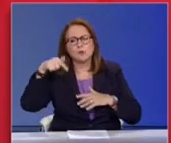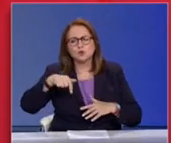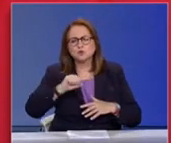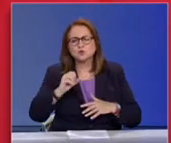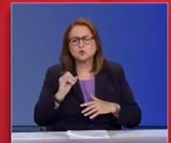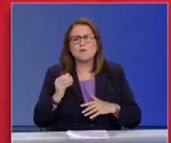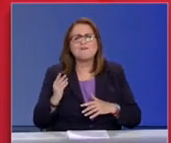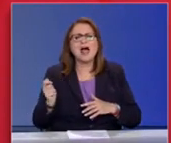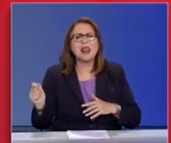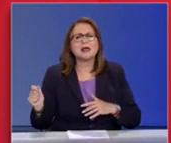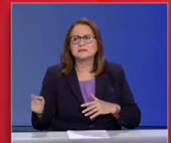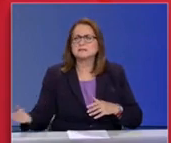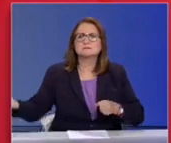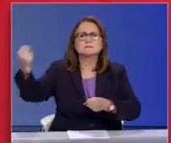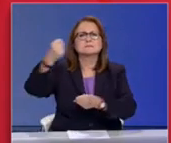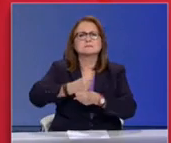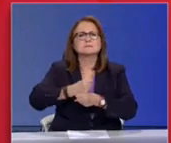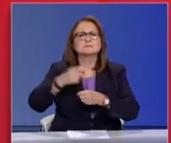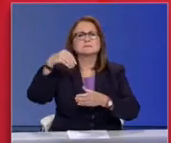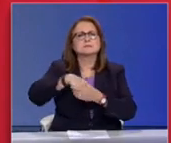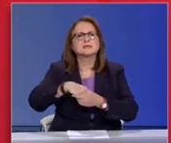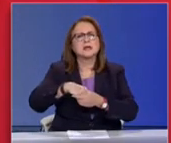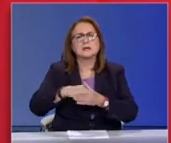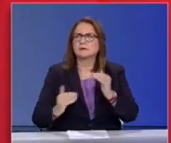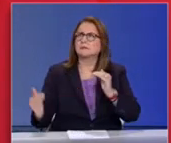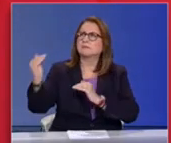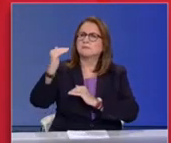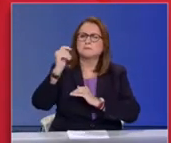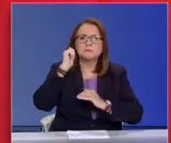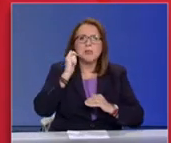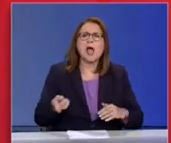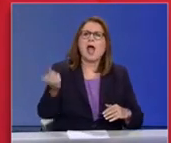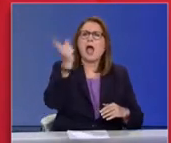και ο άλλος έγινε αρχηγός της πυροσβεστικής. Αν αισθάνεται καλά, ας τους κρατήσει.